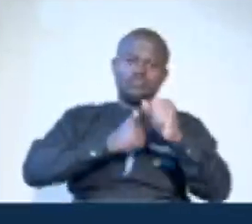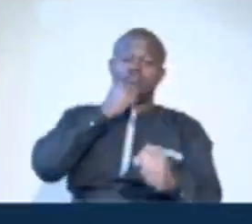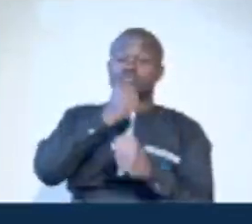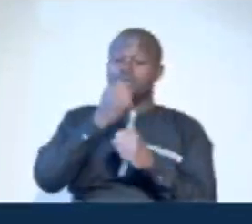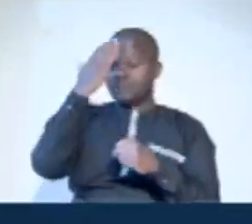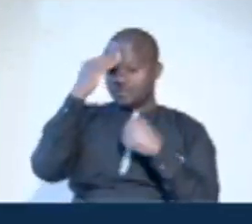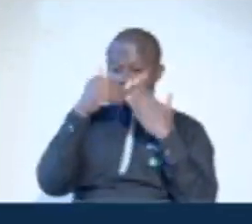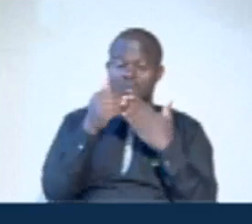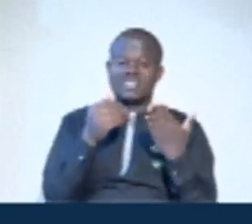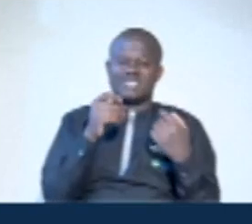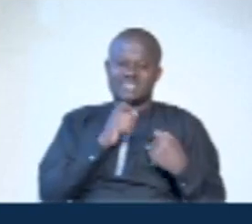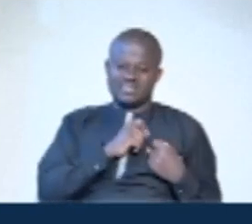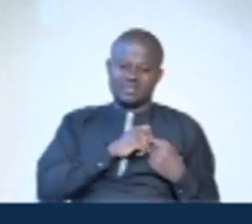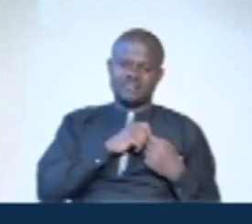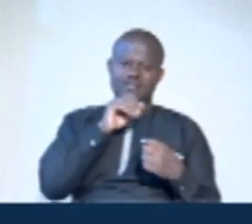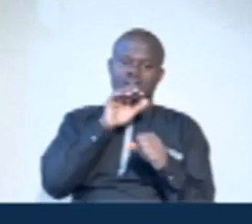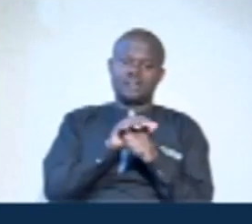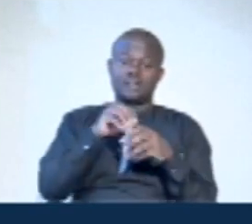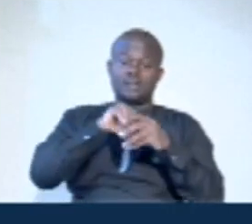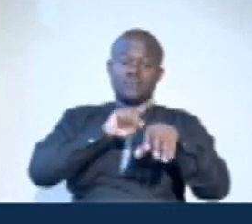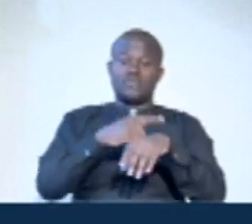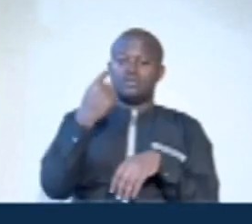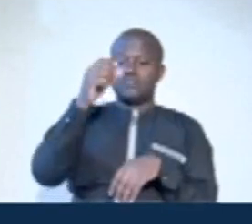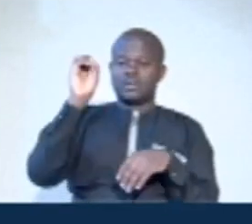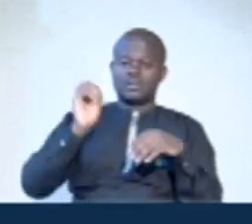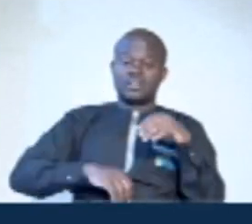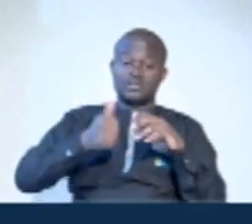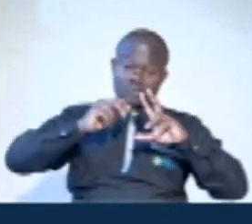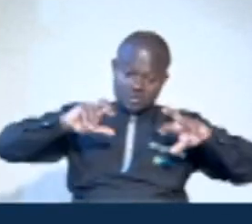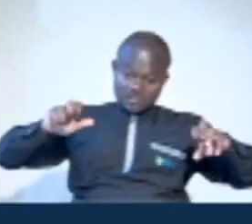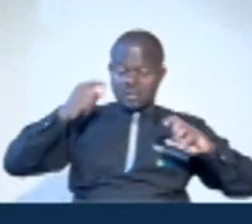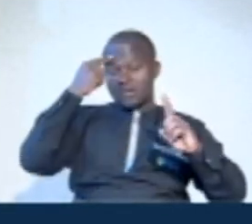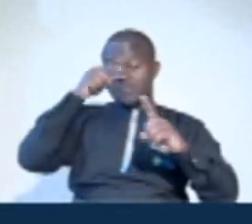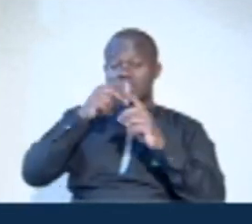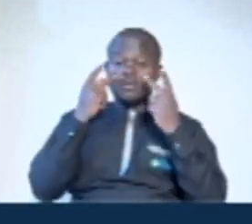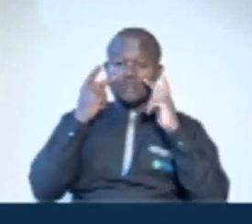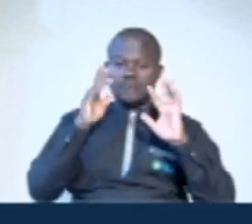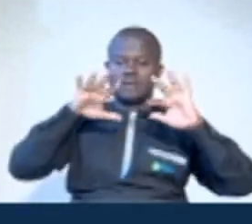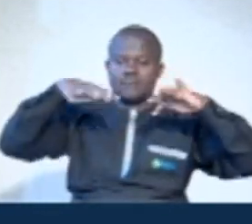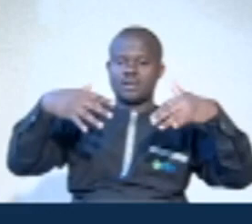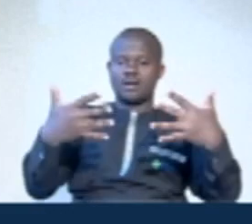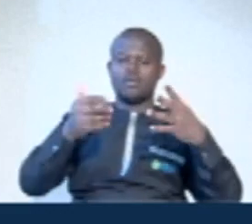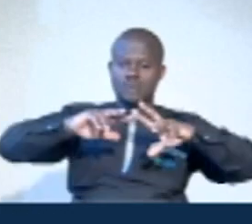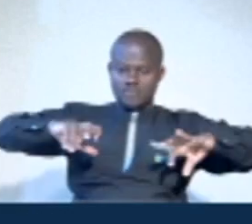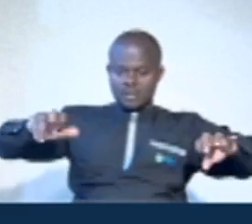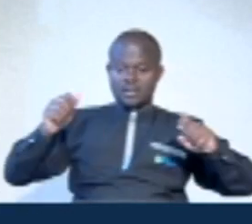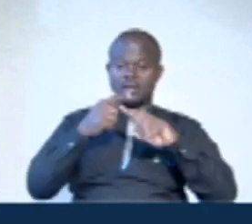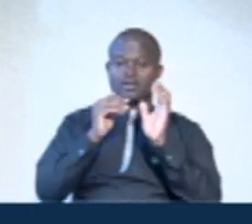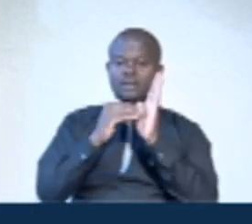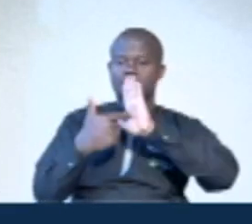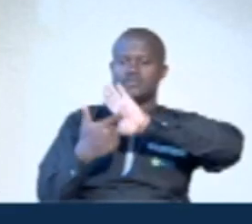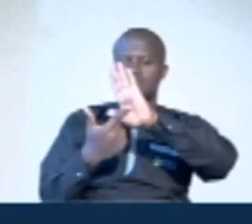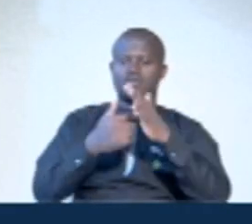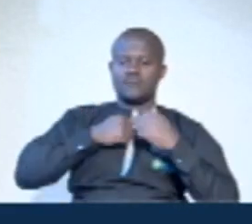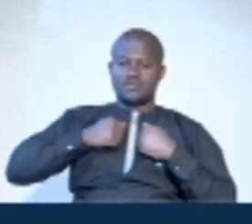babitewe n'uko bababaraga cyane. Ni mu gihe 1% ariwe wisuzumishije agamije kureba uko ahagaze. Ubu bushakashatsi kandi bwerekanye ko